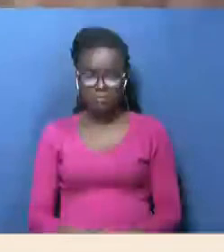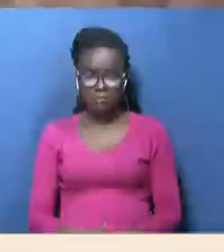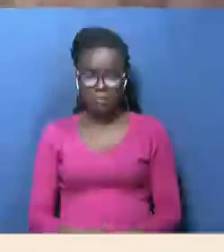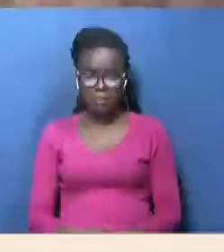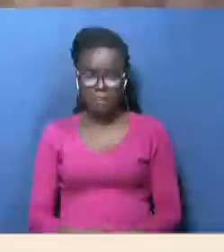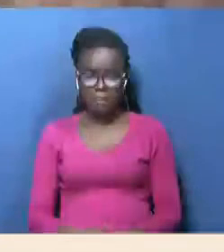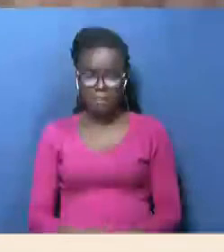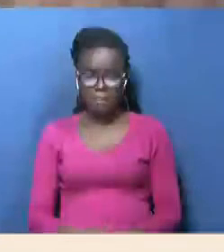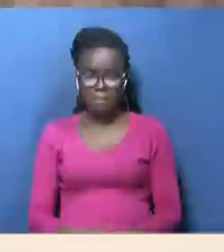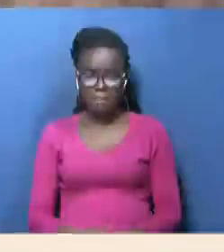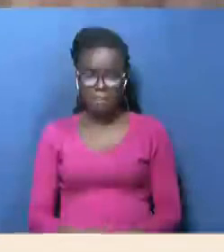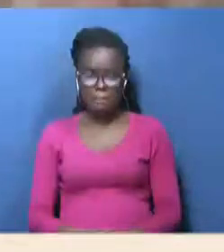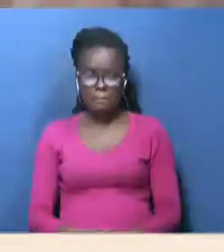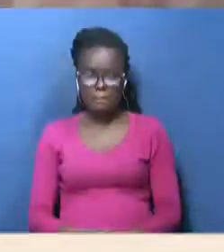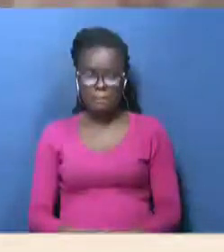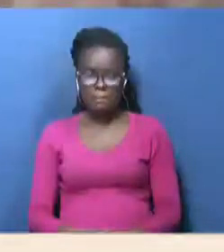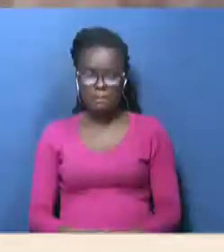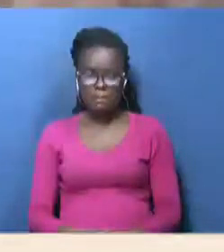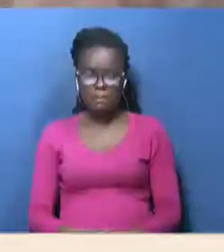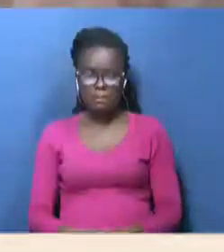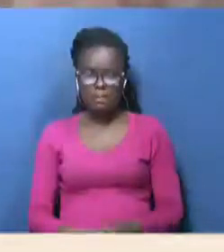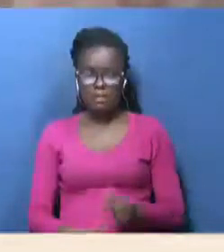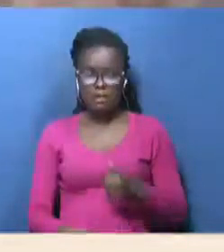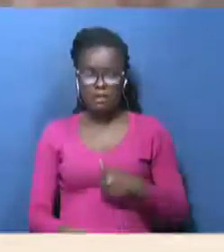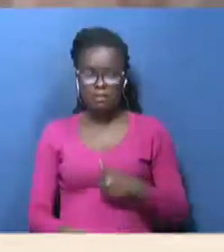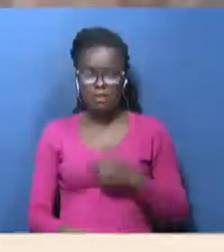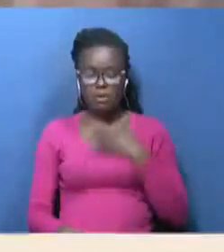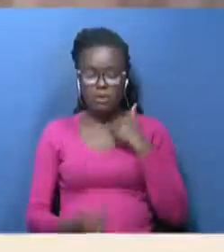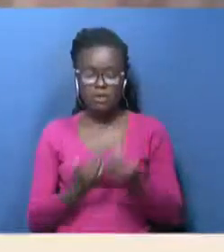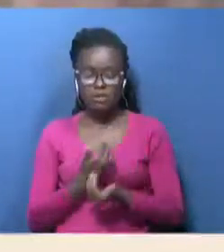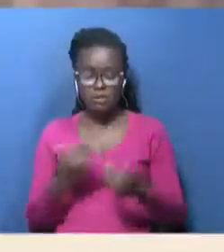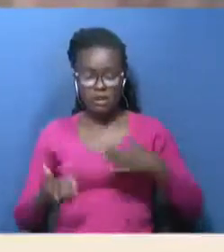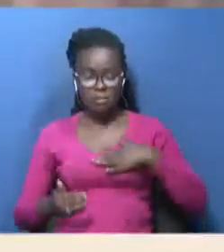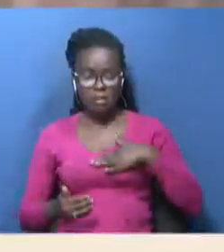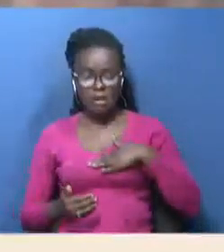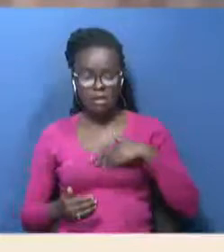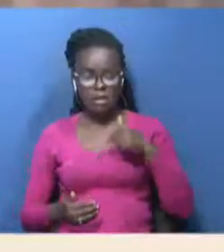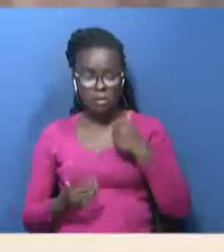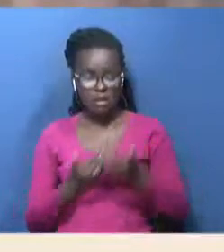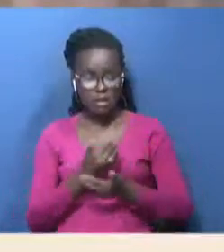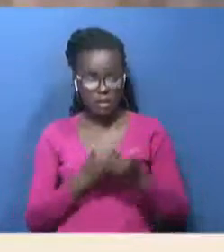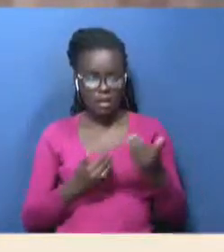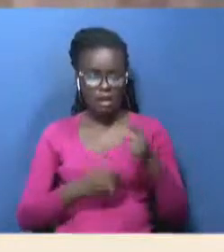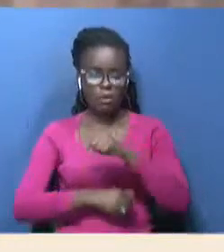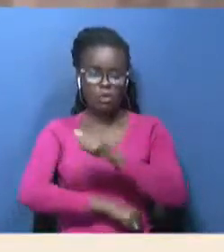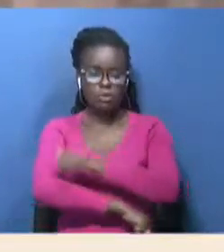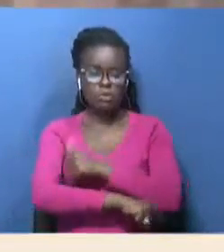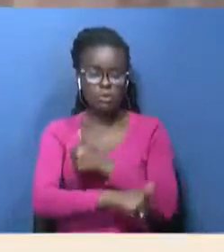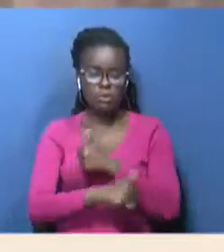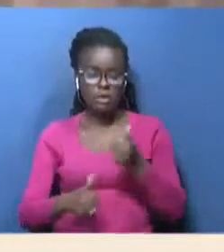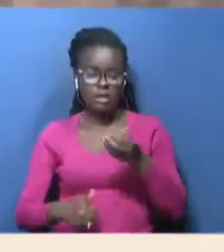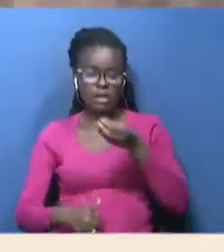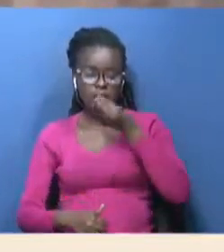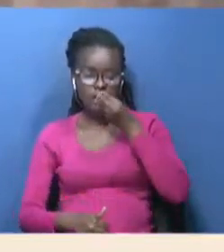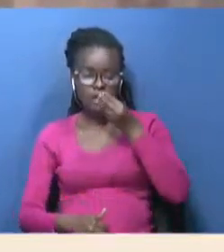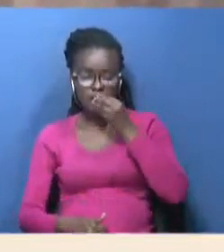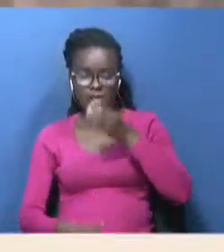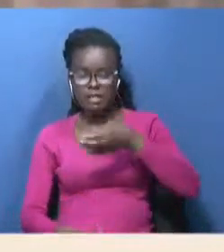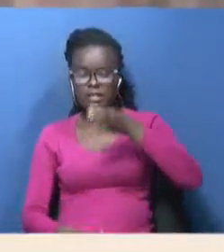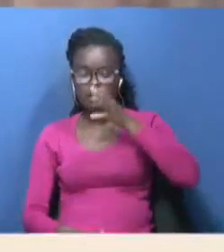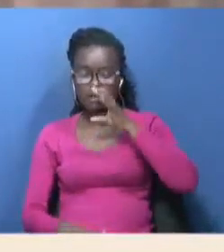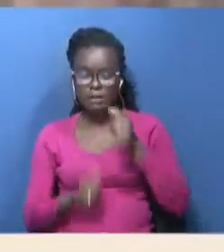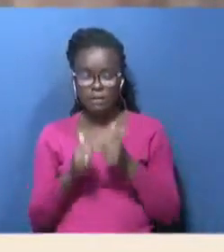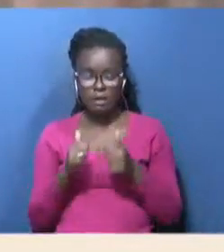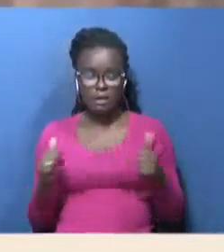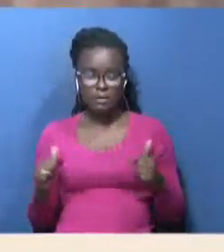Yote na watoto wangu sikuwa nimeshindwa na kuwalea, walikuwa wanaenda shule, walikuwa wanakula,